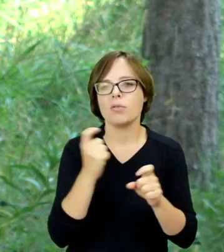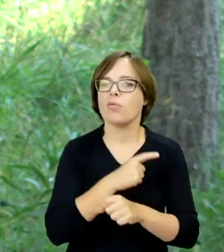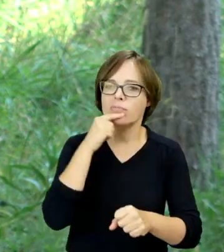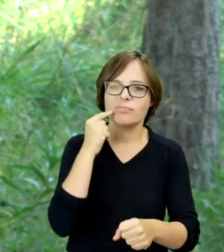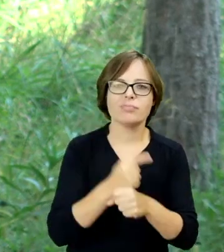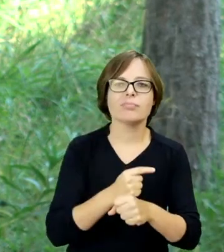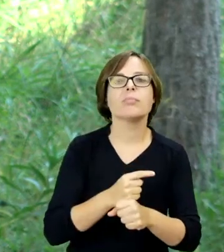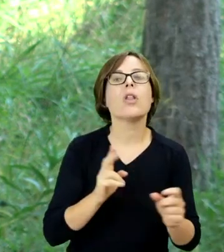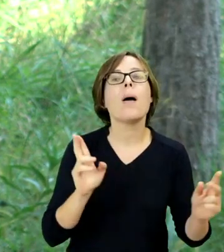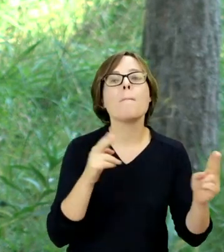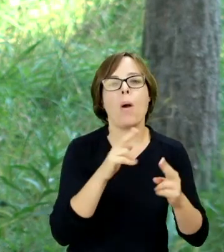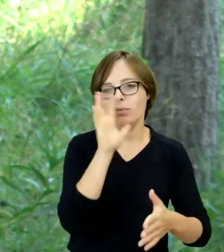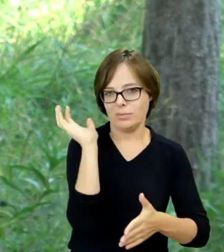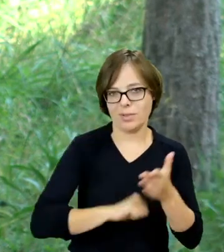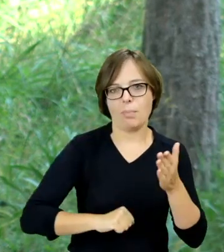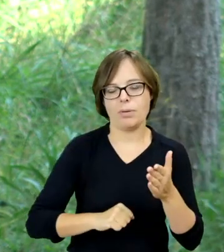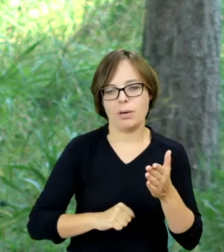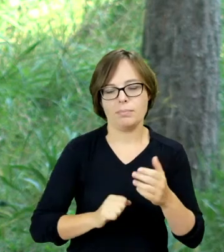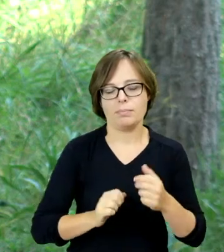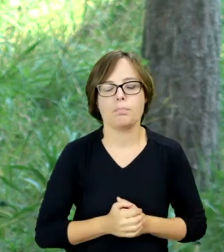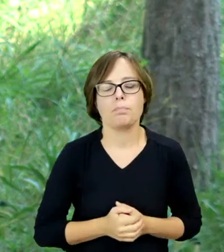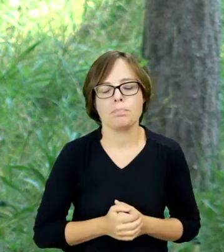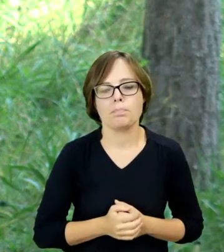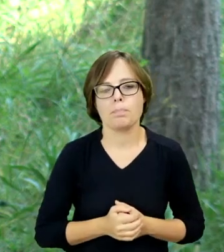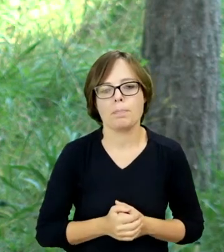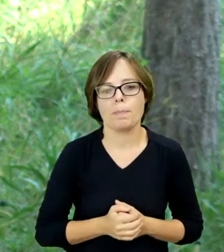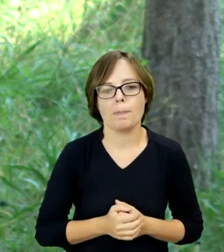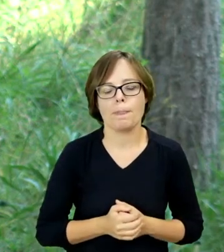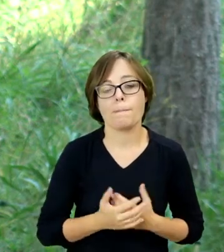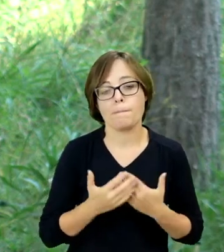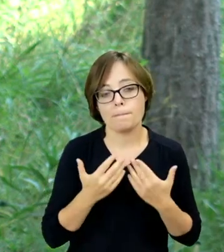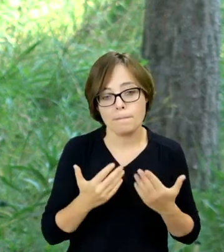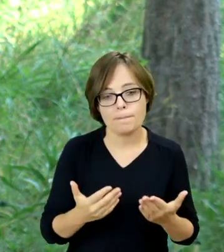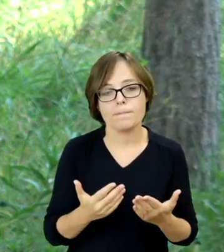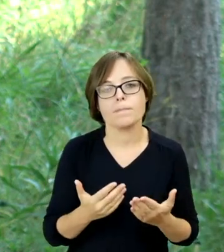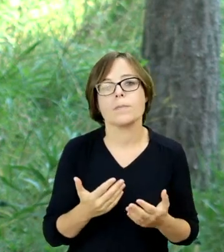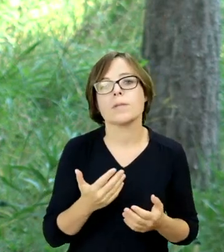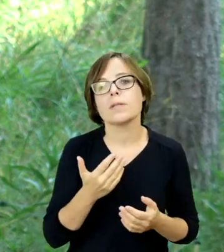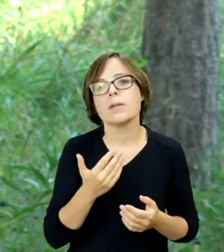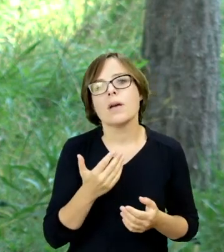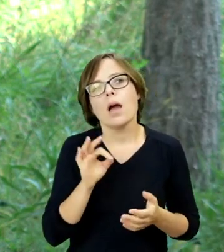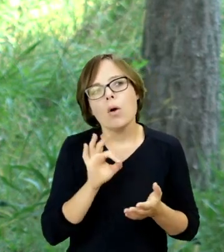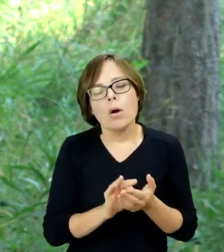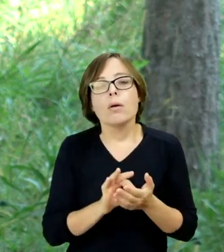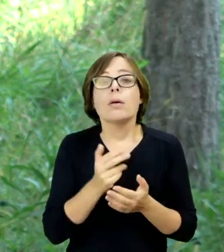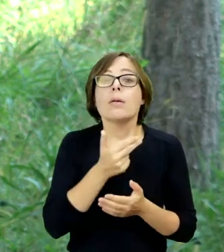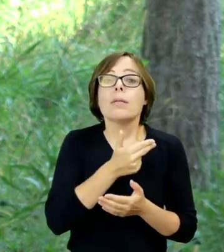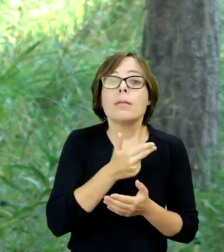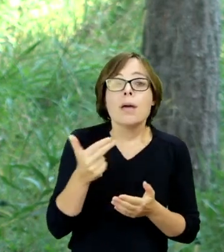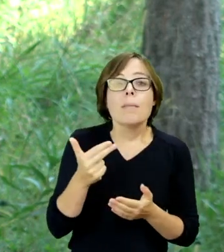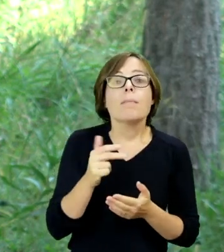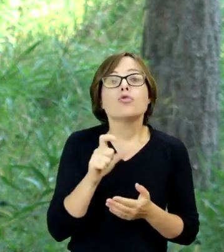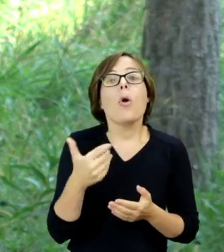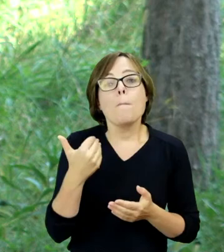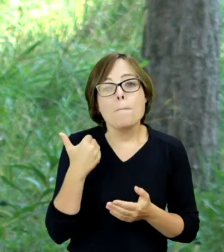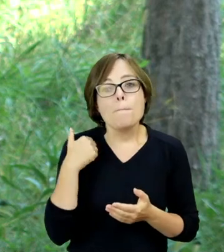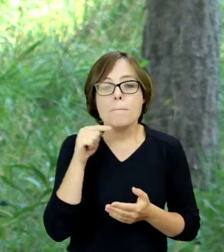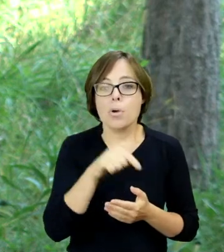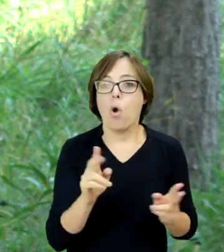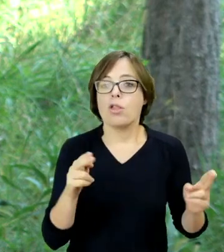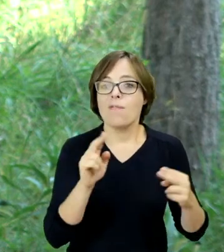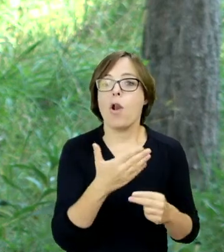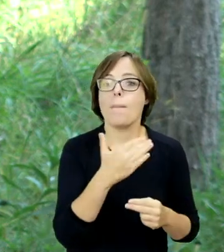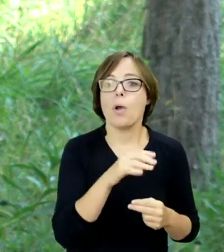nie udało. Nie mamy zbyt dużo informacji na temat tego, co się działo w dworku Milusin